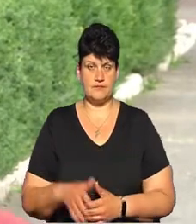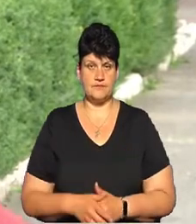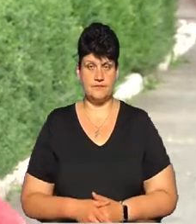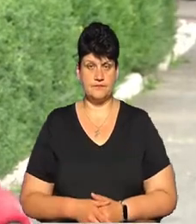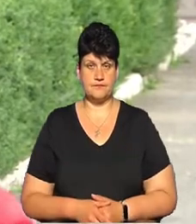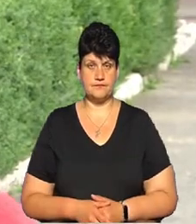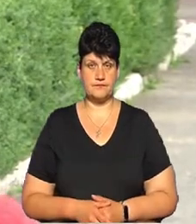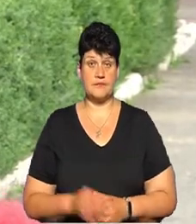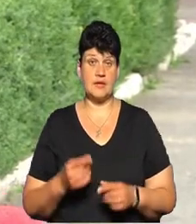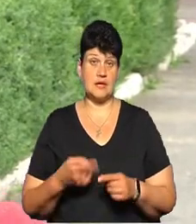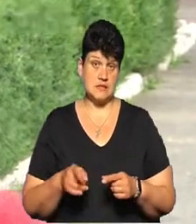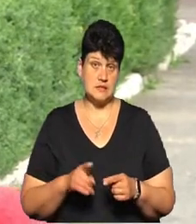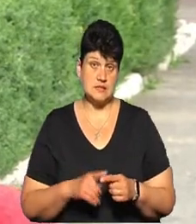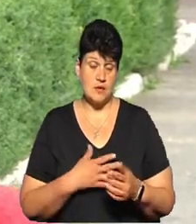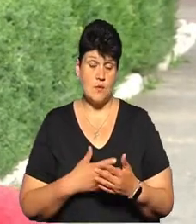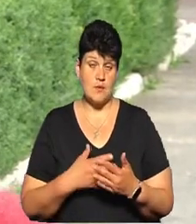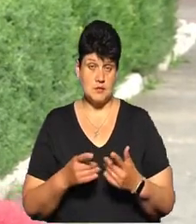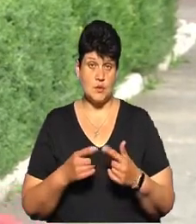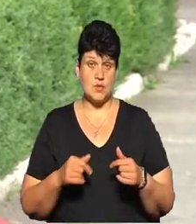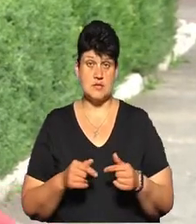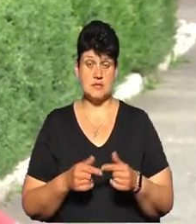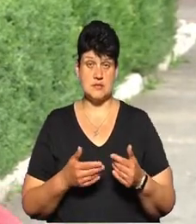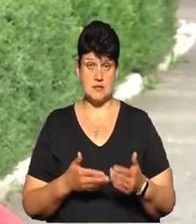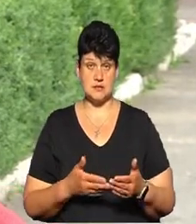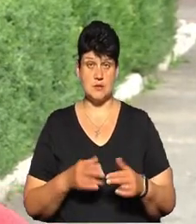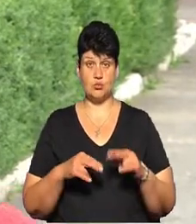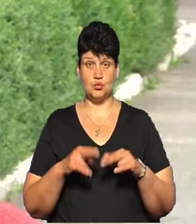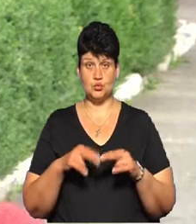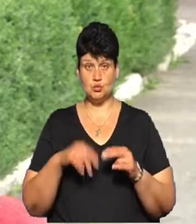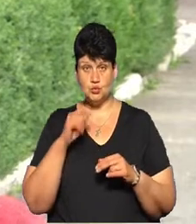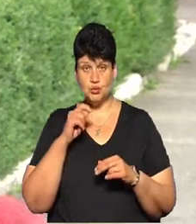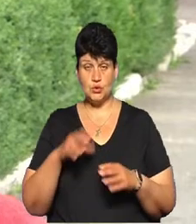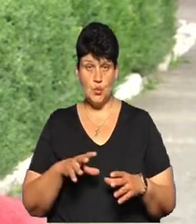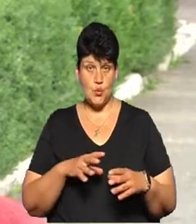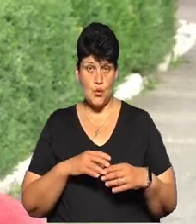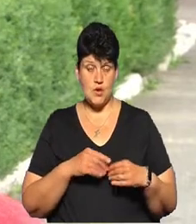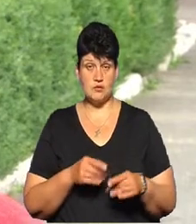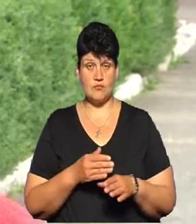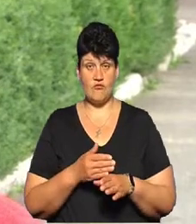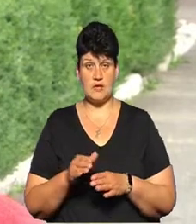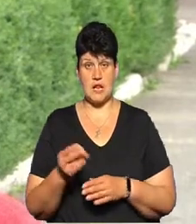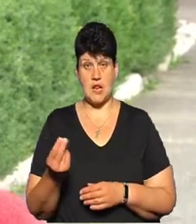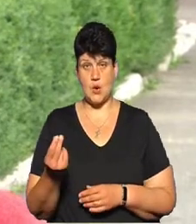Це, власне, громадська організація «Будуємо Україну разом» виділила кошти